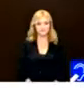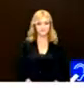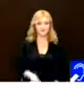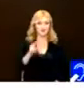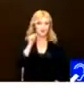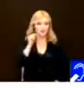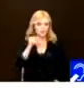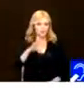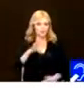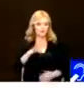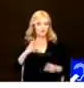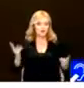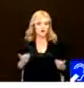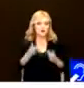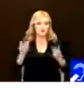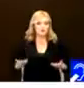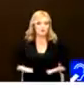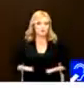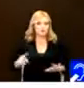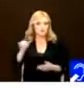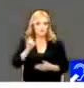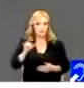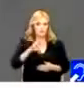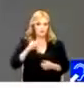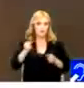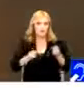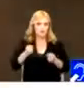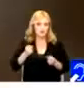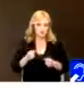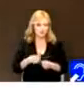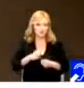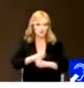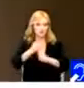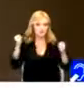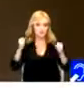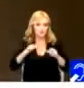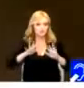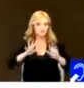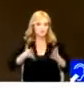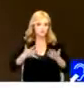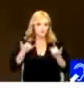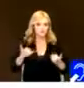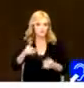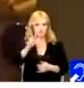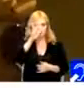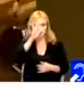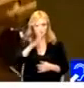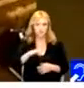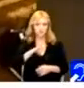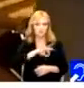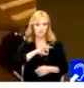Un bărbat a ars de viu după ce mașina în care se afla a luat foc și apoi a explodat. Tragedia s-a produs într-o parcare de pe strada Alba Iulia